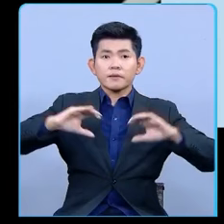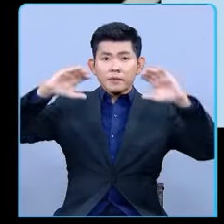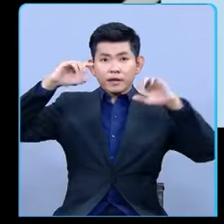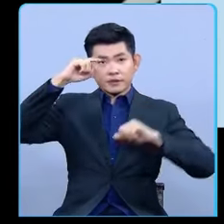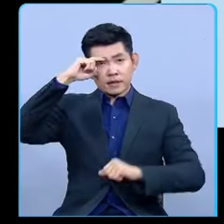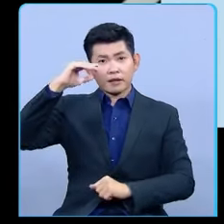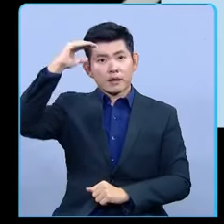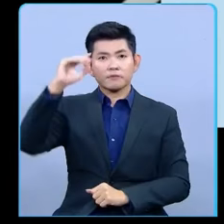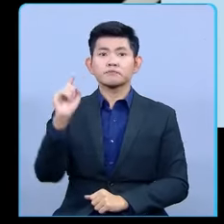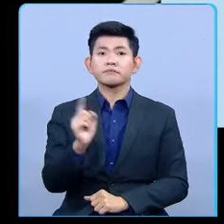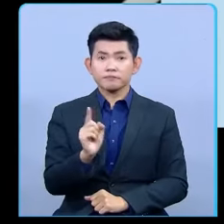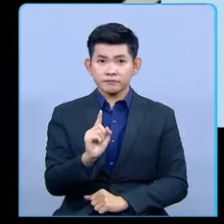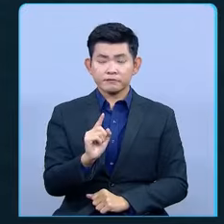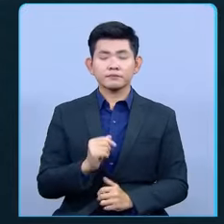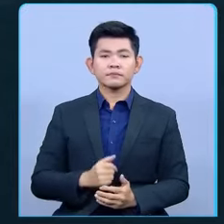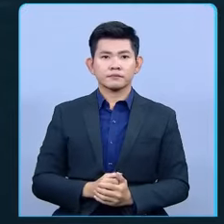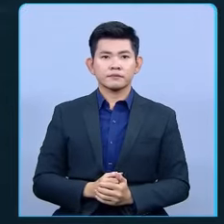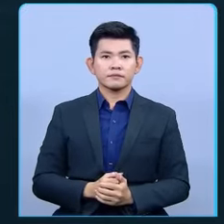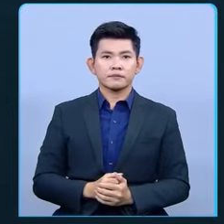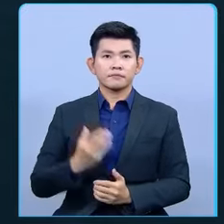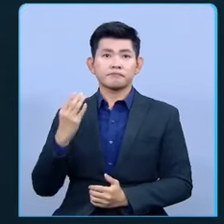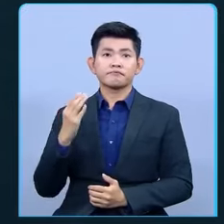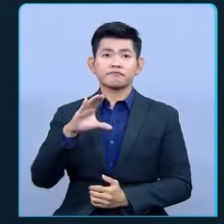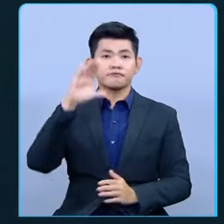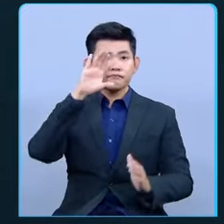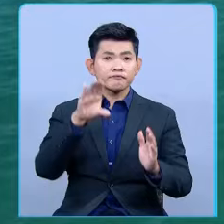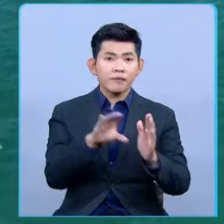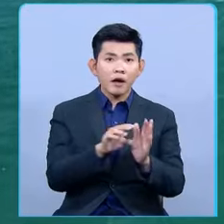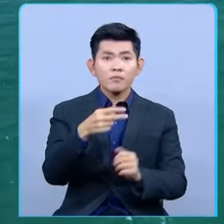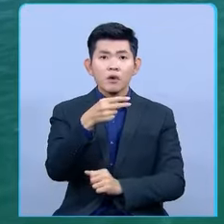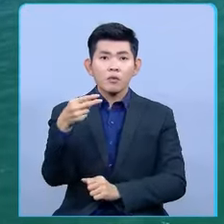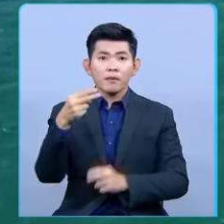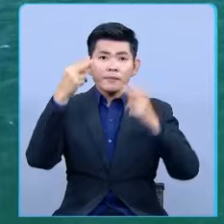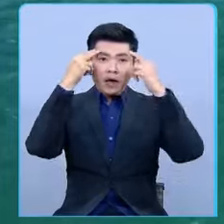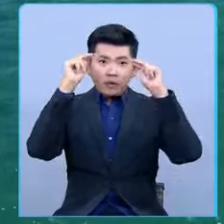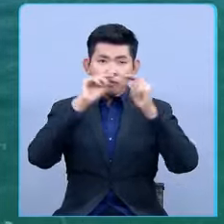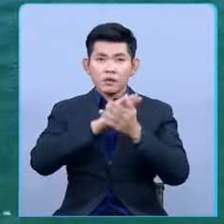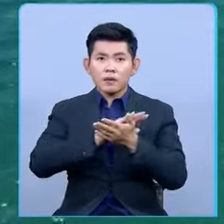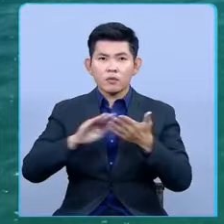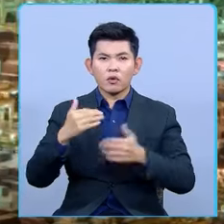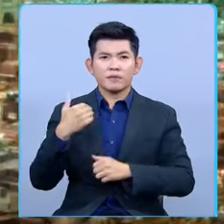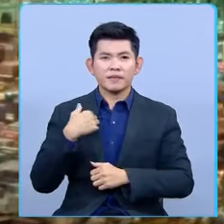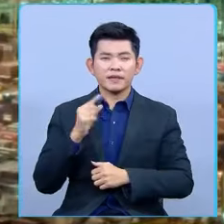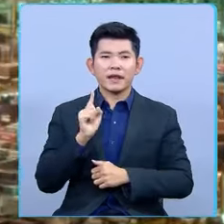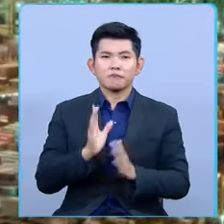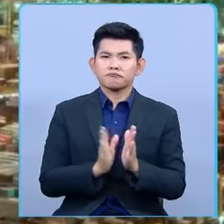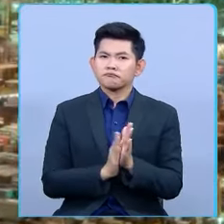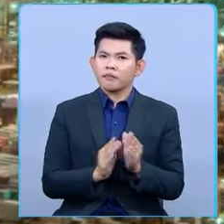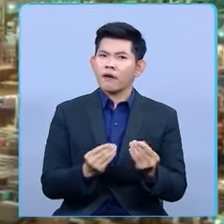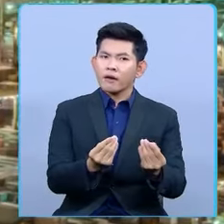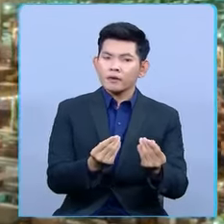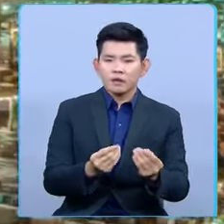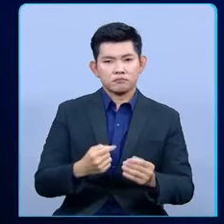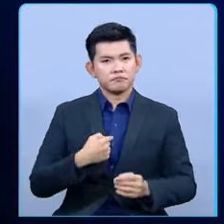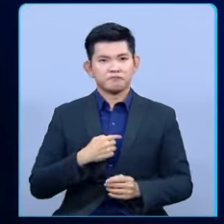าหรือไม่ครับหลังจากที่มีการทวิตภาพและข้อความของนายกรัฐมนตรีก็มีทั้งเสียงเชียร์และเสียงค้านในโลกออน